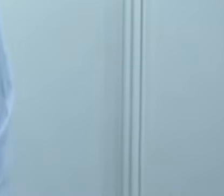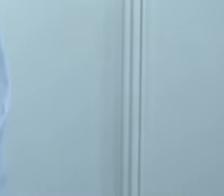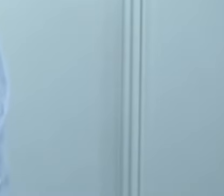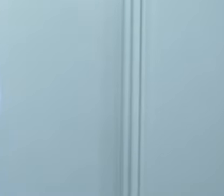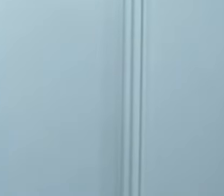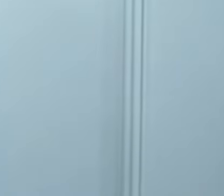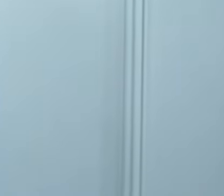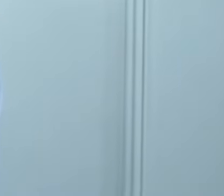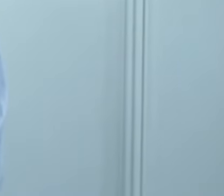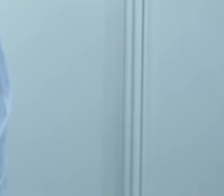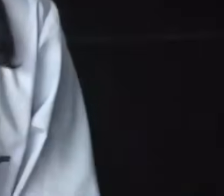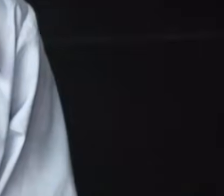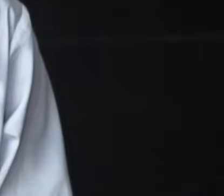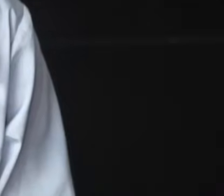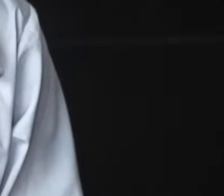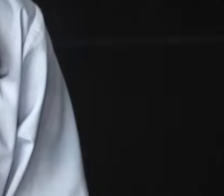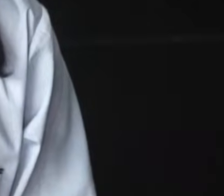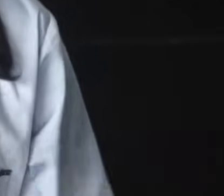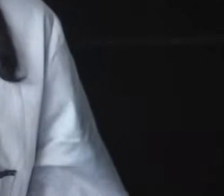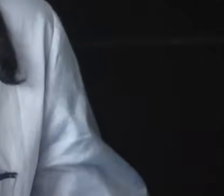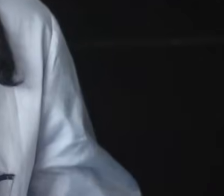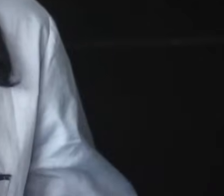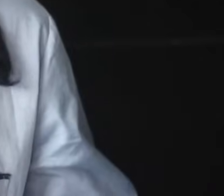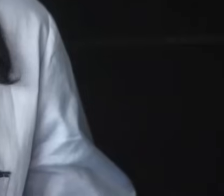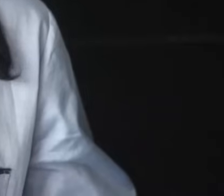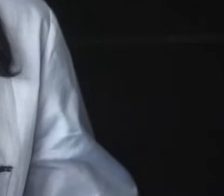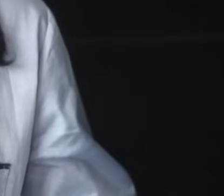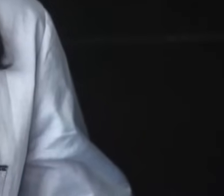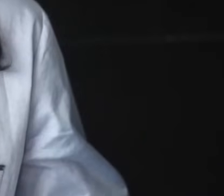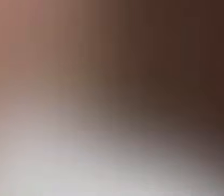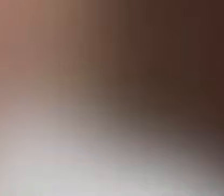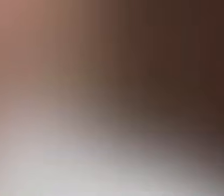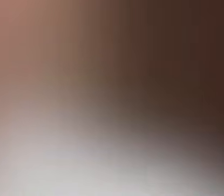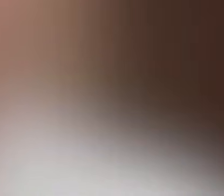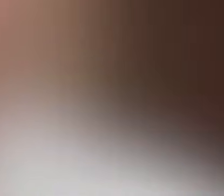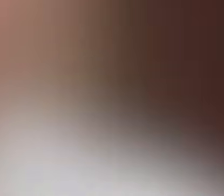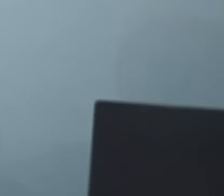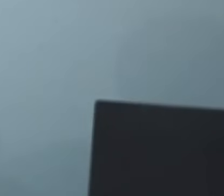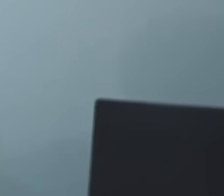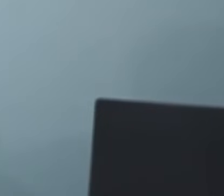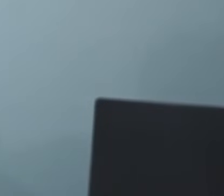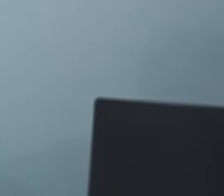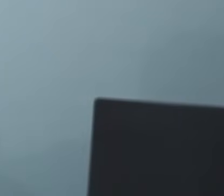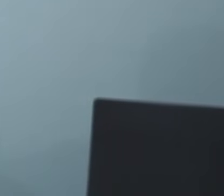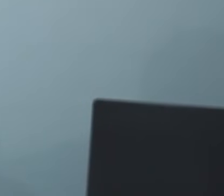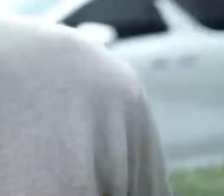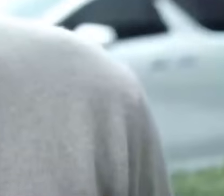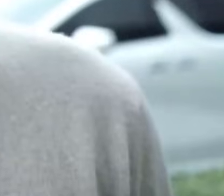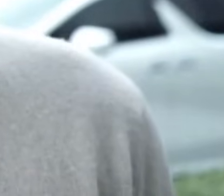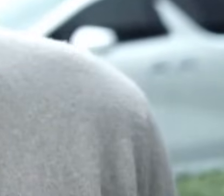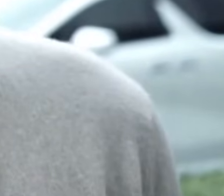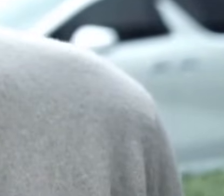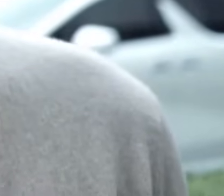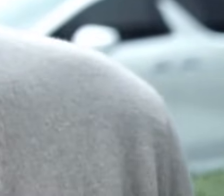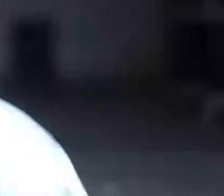Beliau adalah pemersatu umat. Beliau adalah inspirasi buat para kaum muslimin. Inspirasiku. Yang menginspirasi saya.